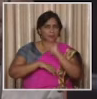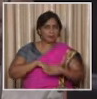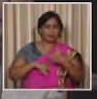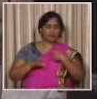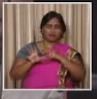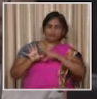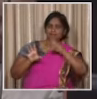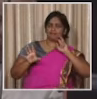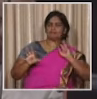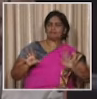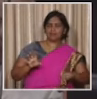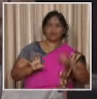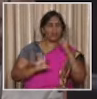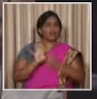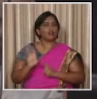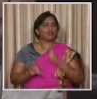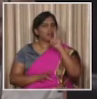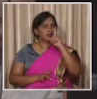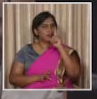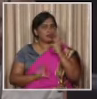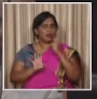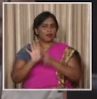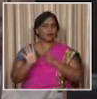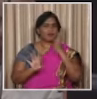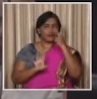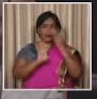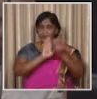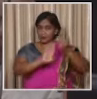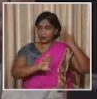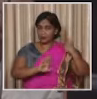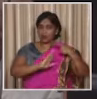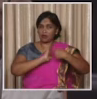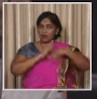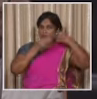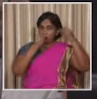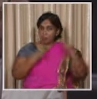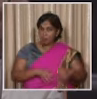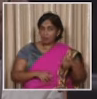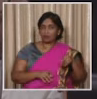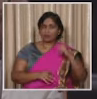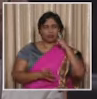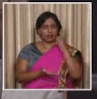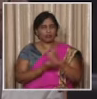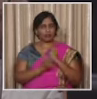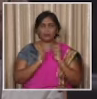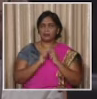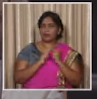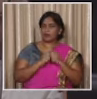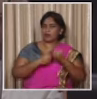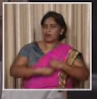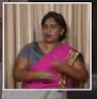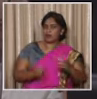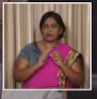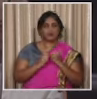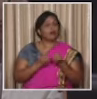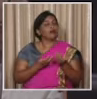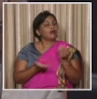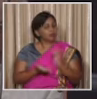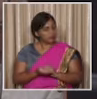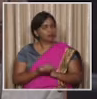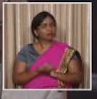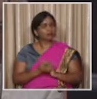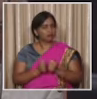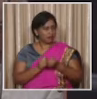ඉවත් වෙලා වසර එකහමාරක දෙකකට කලින් රට වැටී තිබුණේ අසහනකාරී බංකොලොත් තත්ත්වයට යලි